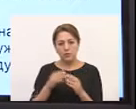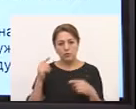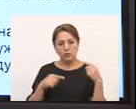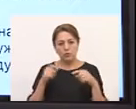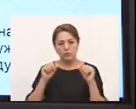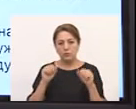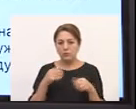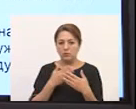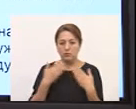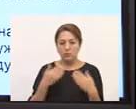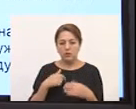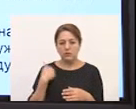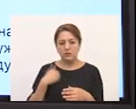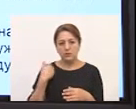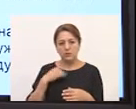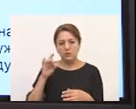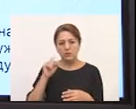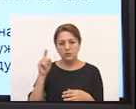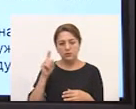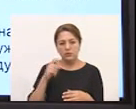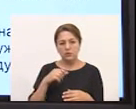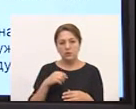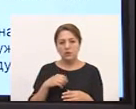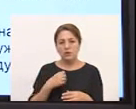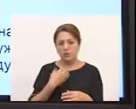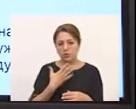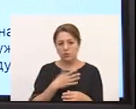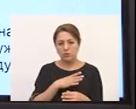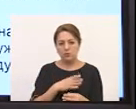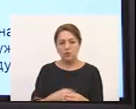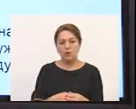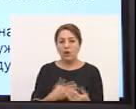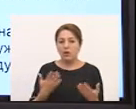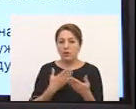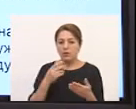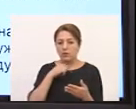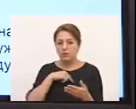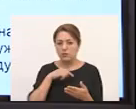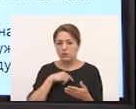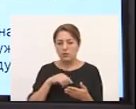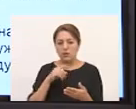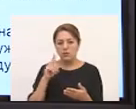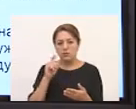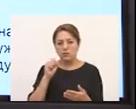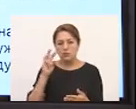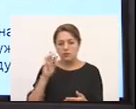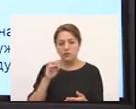разбойника показалась мне забавной. Посмотрите, какие качества замечает Гринев в